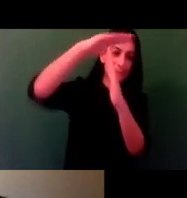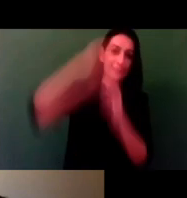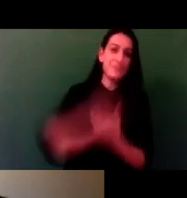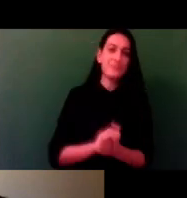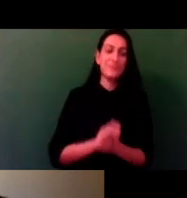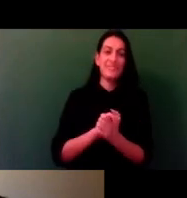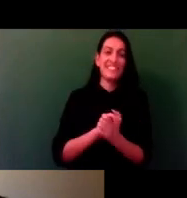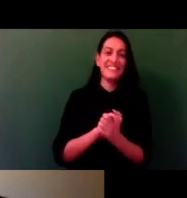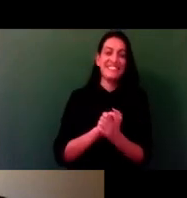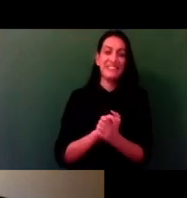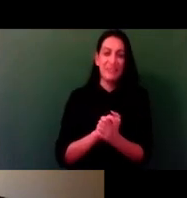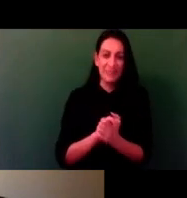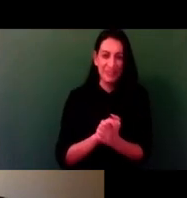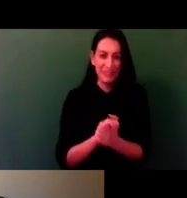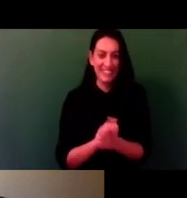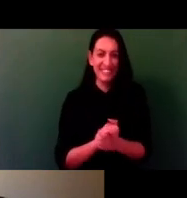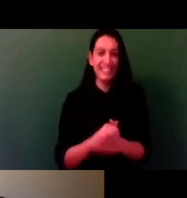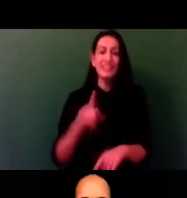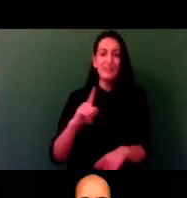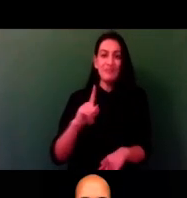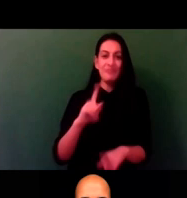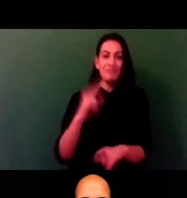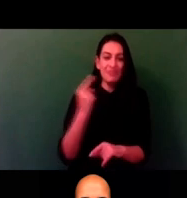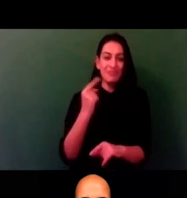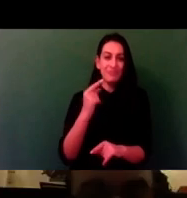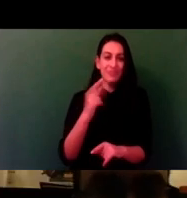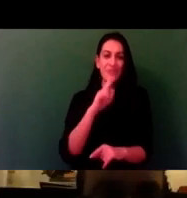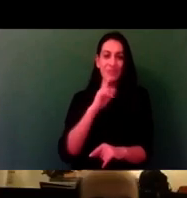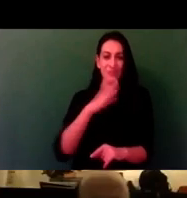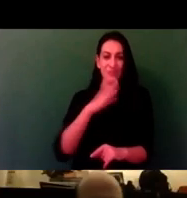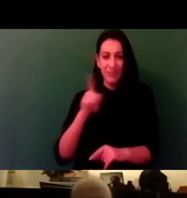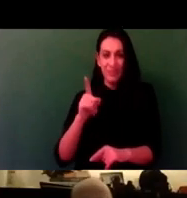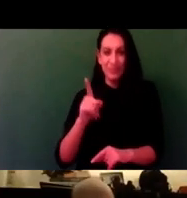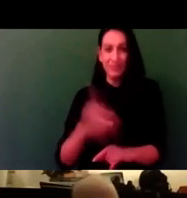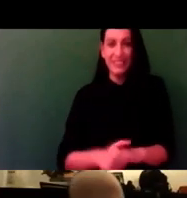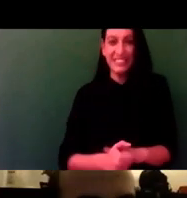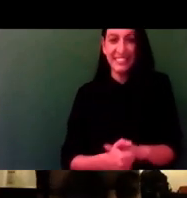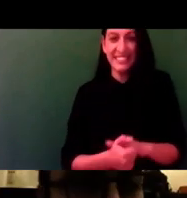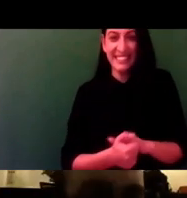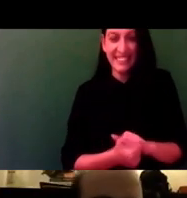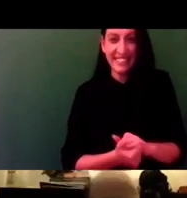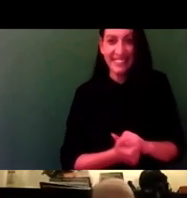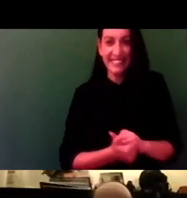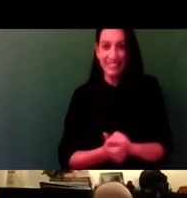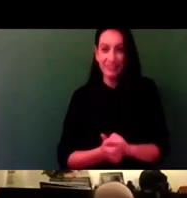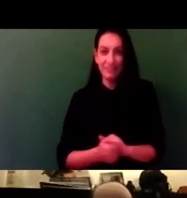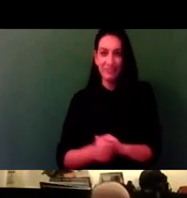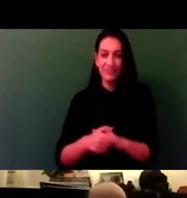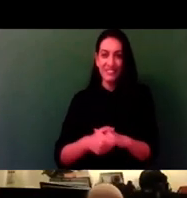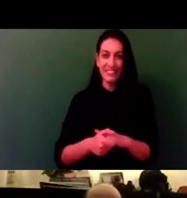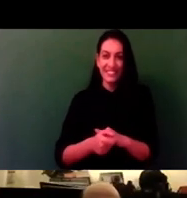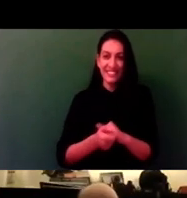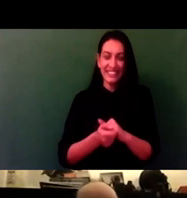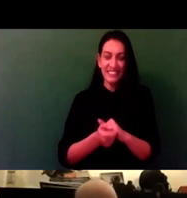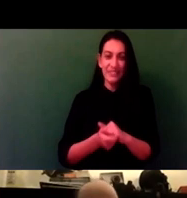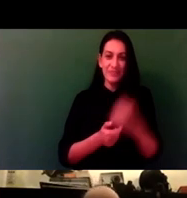Yelta. Merhaba. Ya benim mesajım ikisi alt alta geldiği için